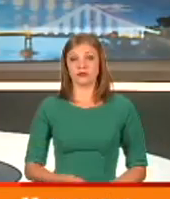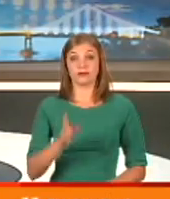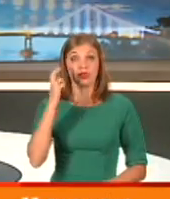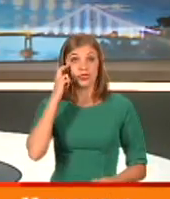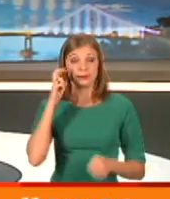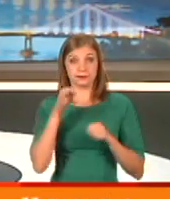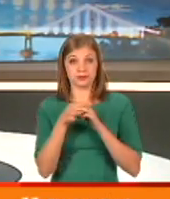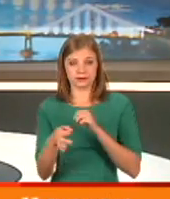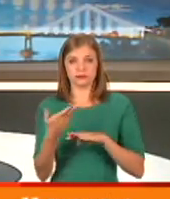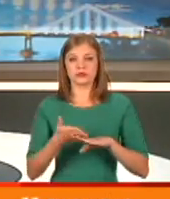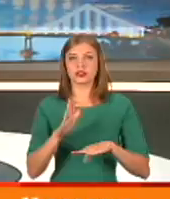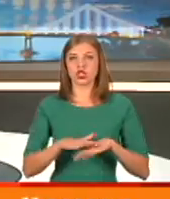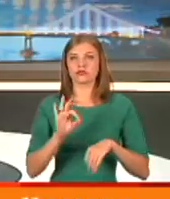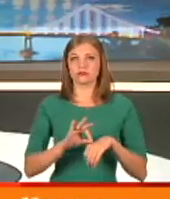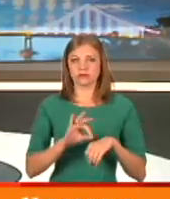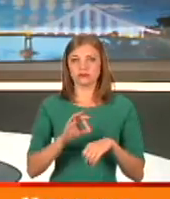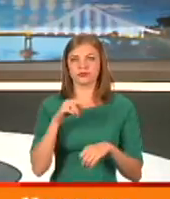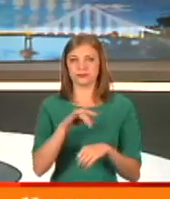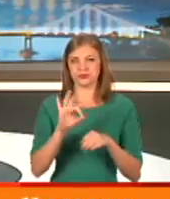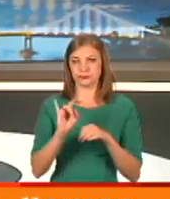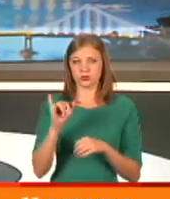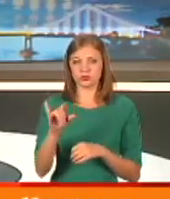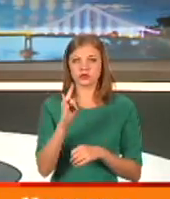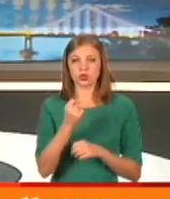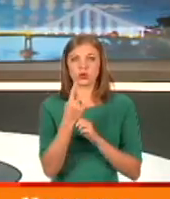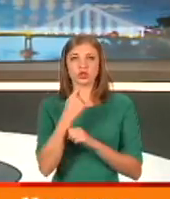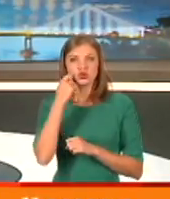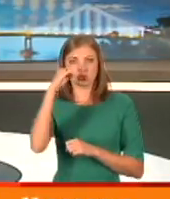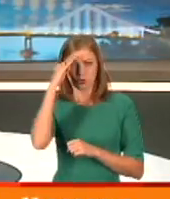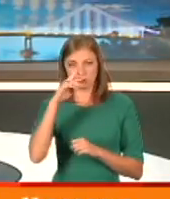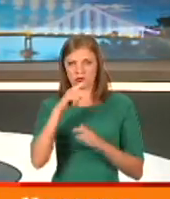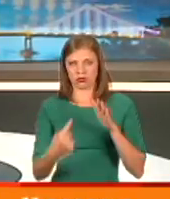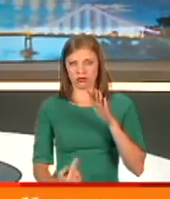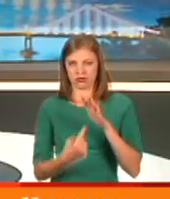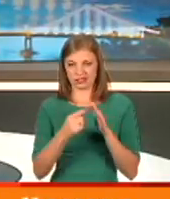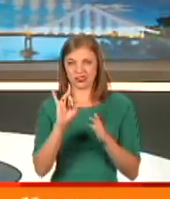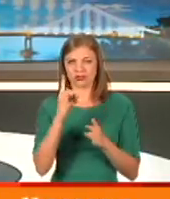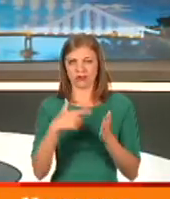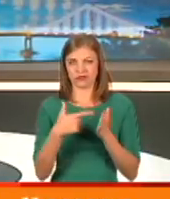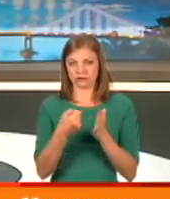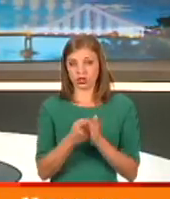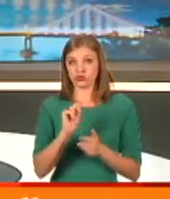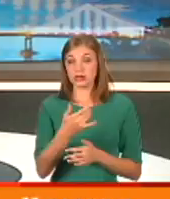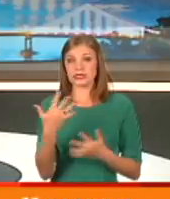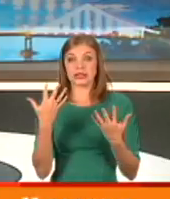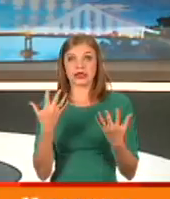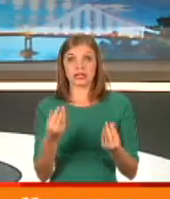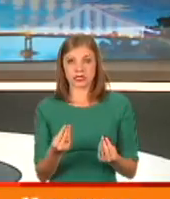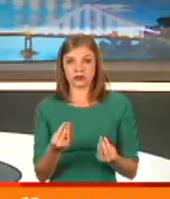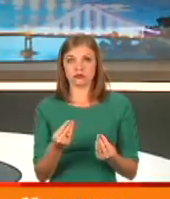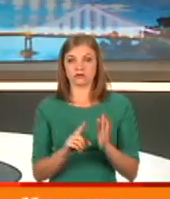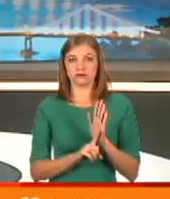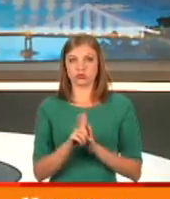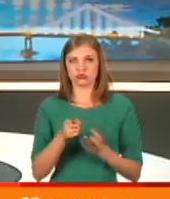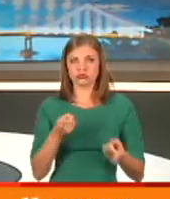На Київщині тяжкий випадок правцяв дитини. 11-річний хлопчик проколов ногу ржавим цвяхом, а за кілька днів йому